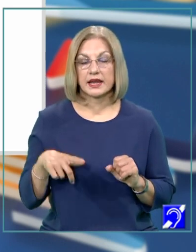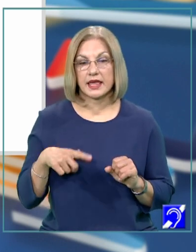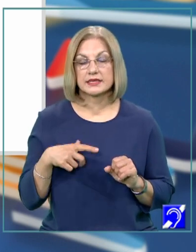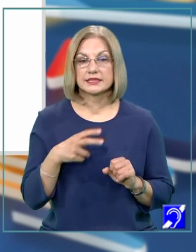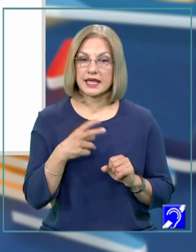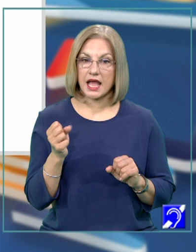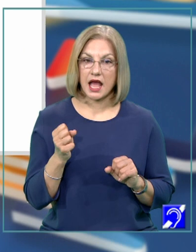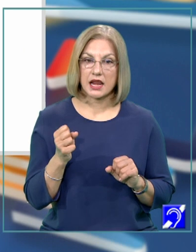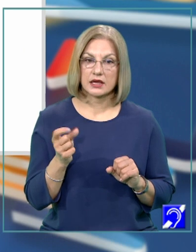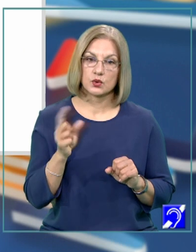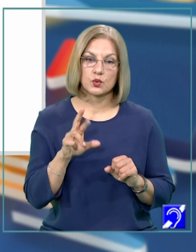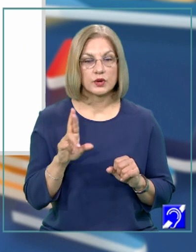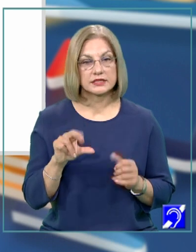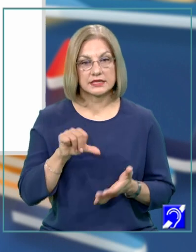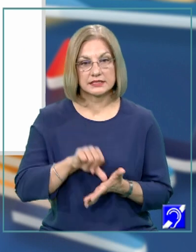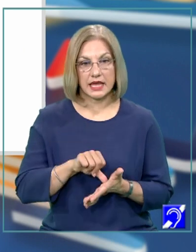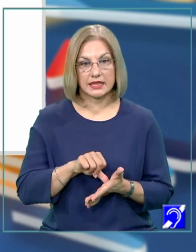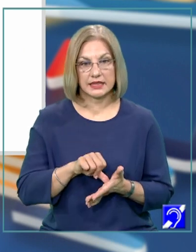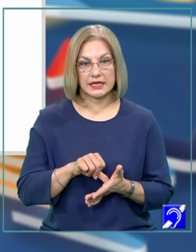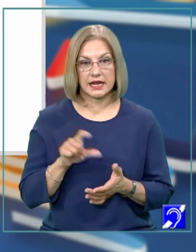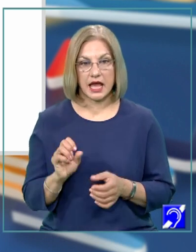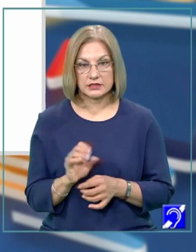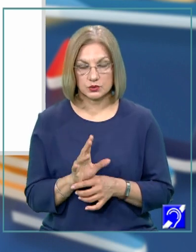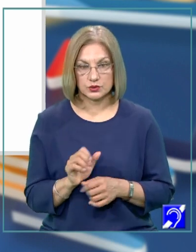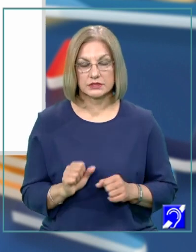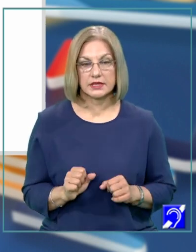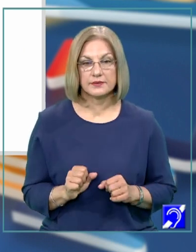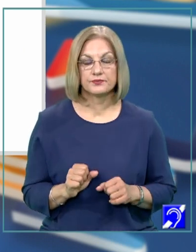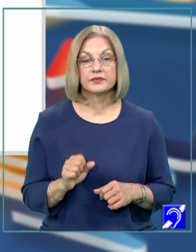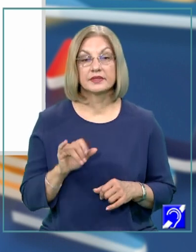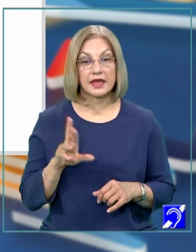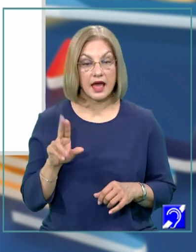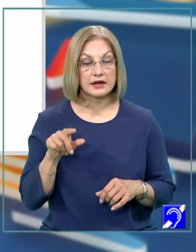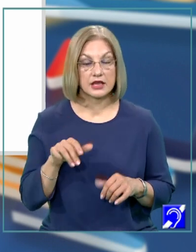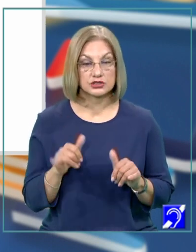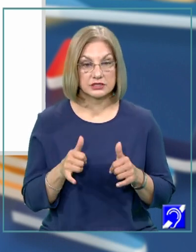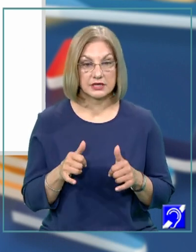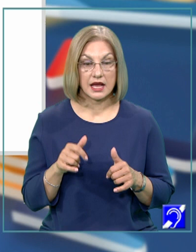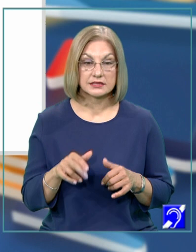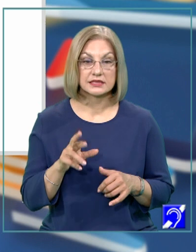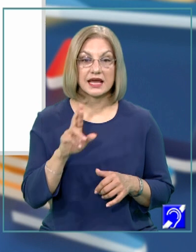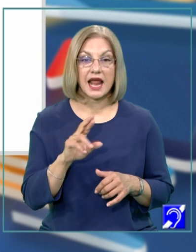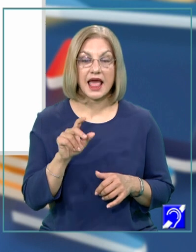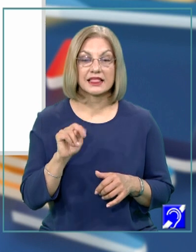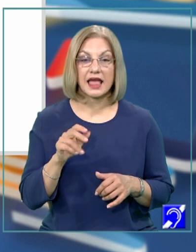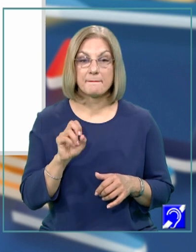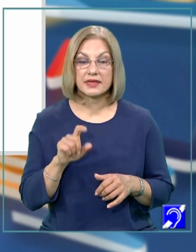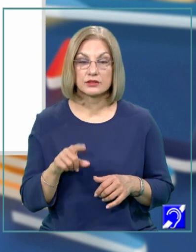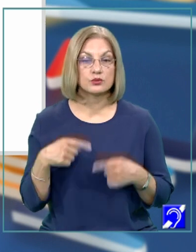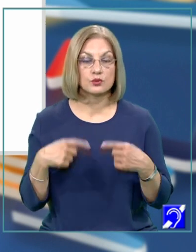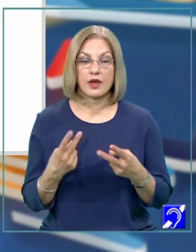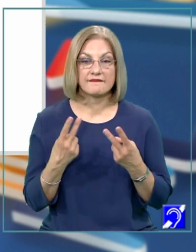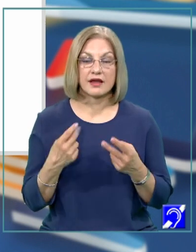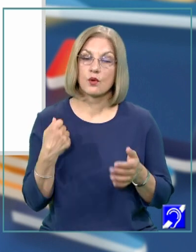este egală cu rezistența internă a sursei dar în acest caz randamentul nu are valoare maximă